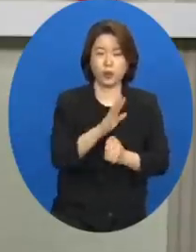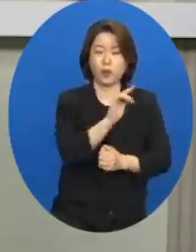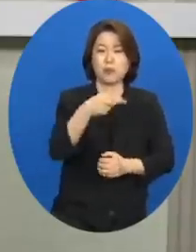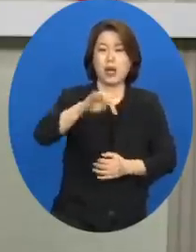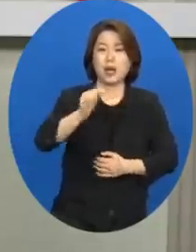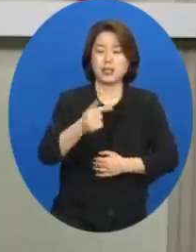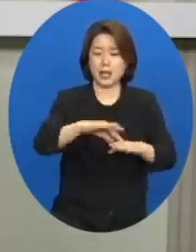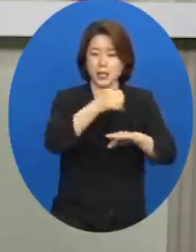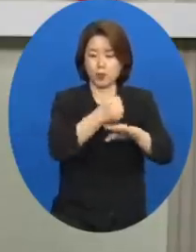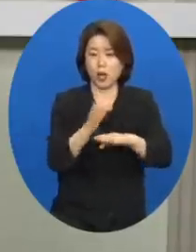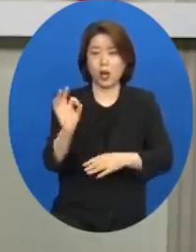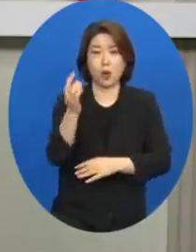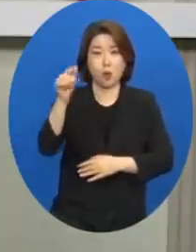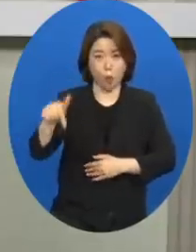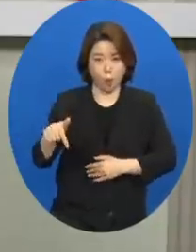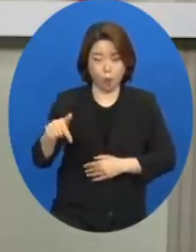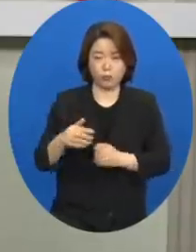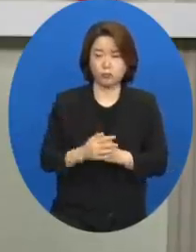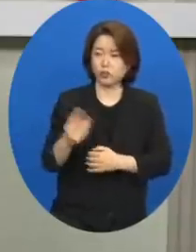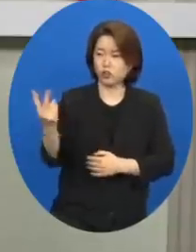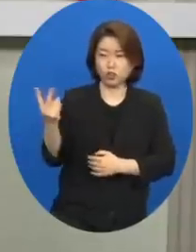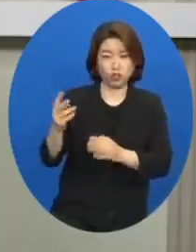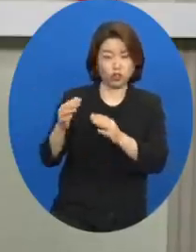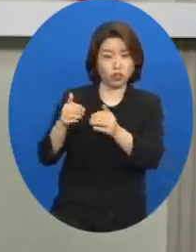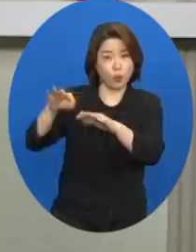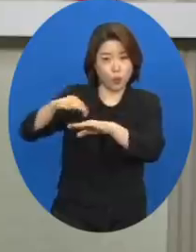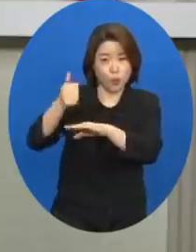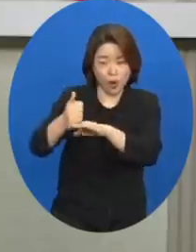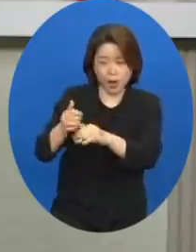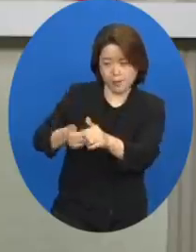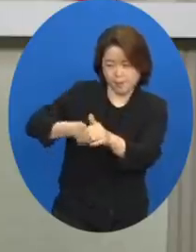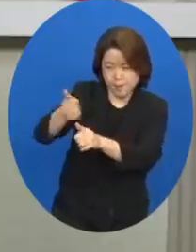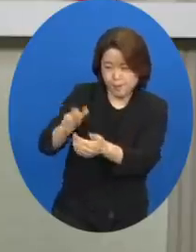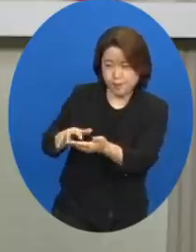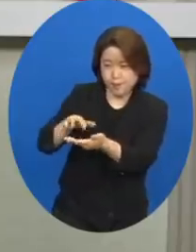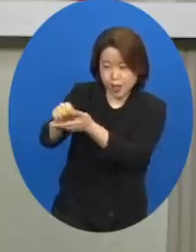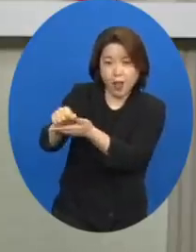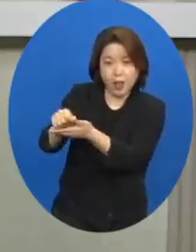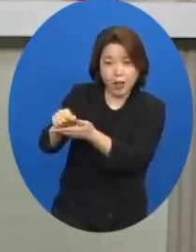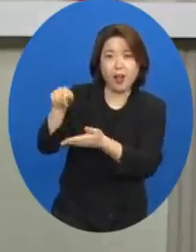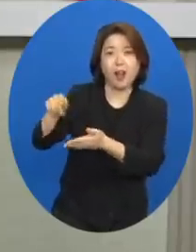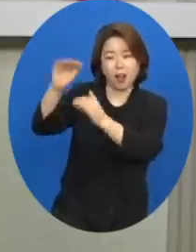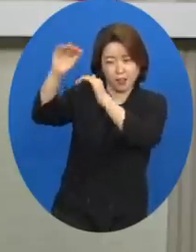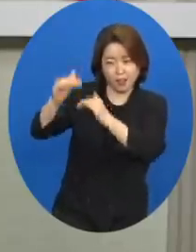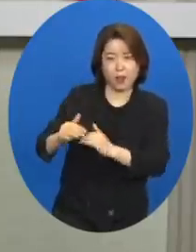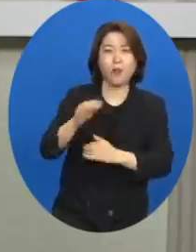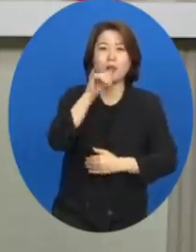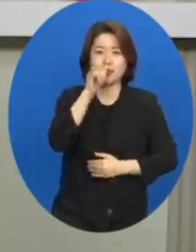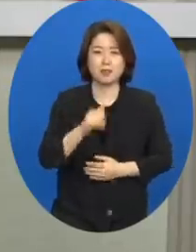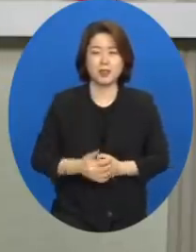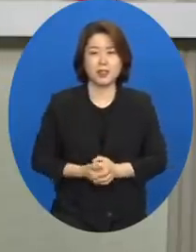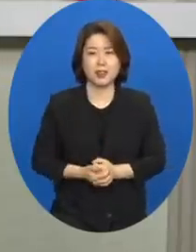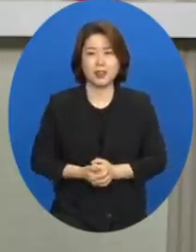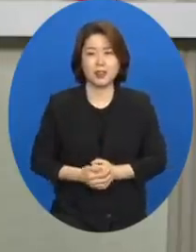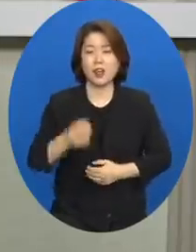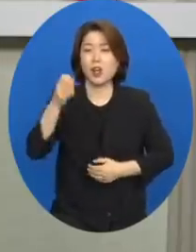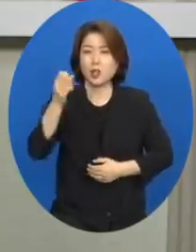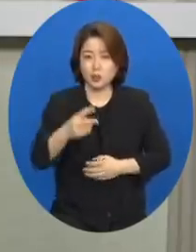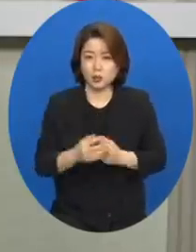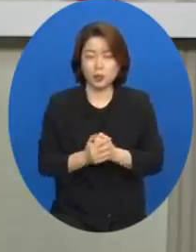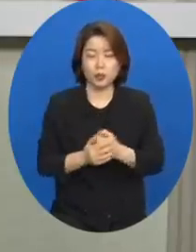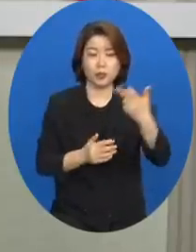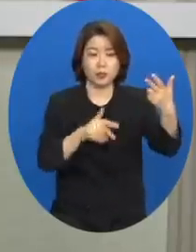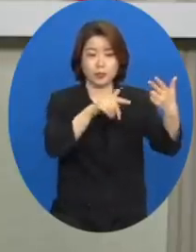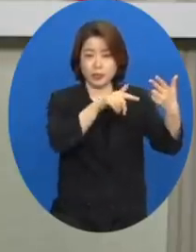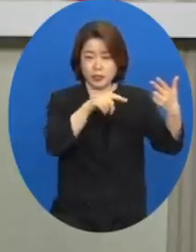5패 그 왕을 꽂고 그 땅을 점령하게 하신 내용입니다 그리고 7